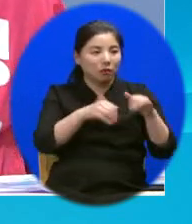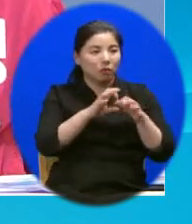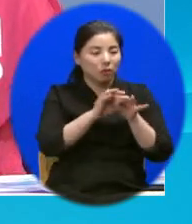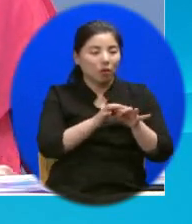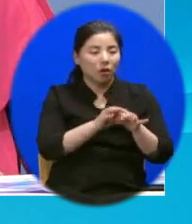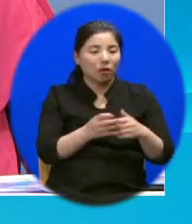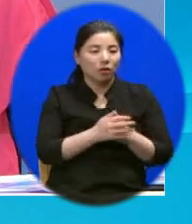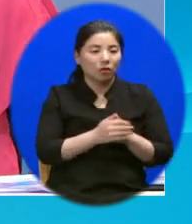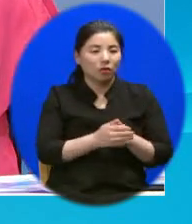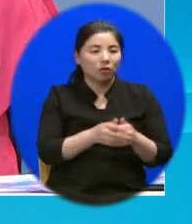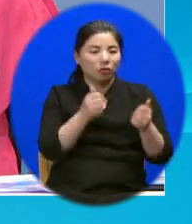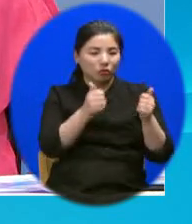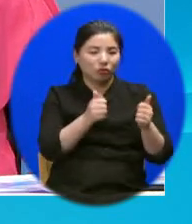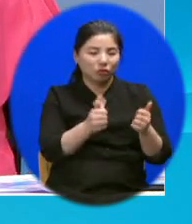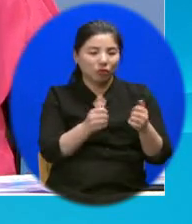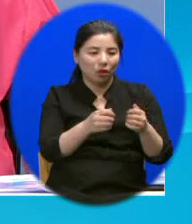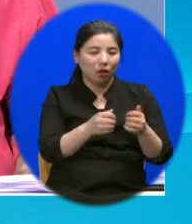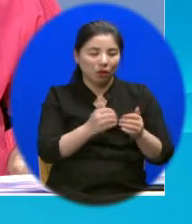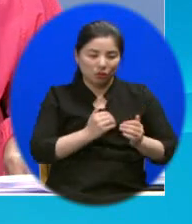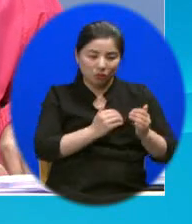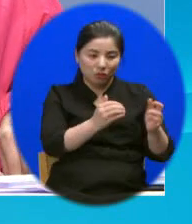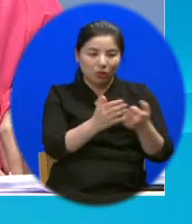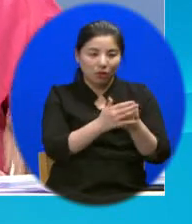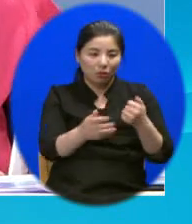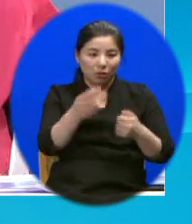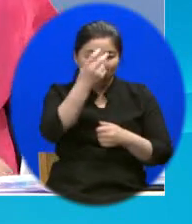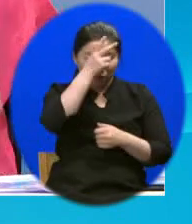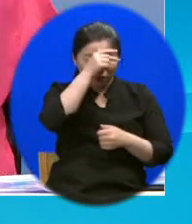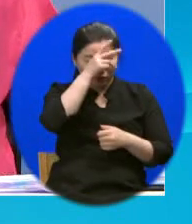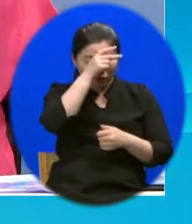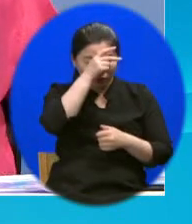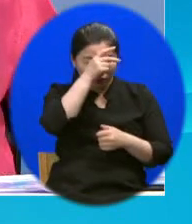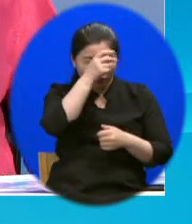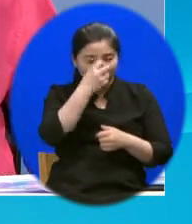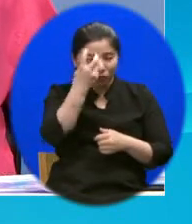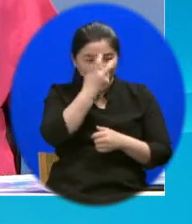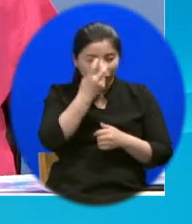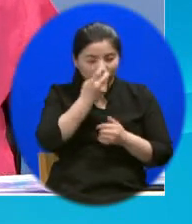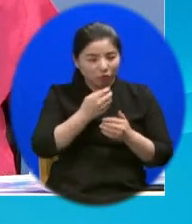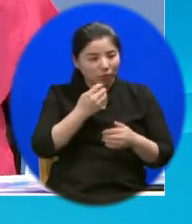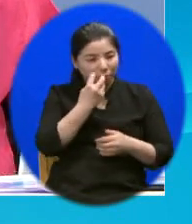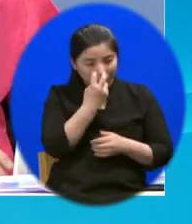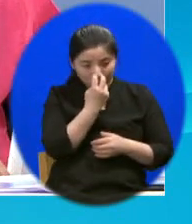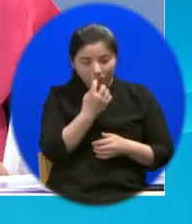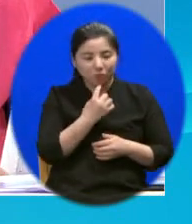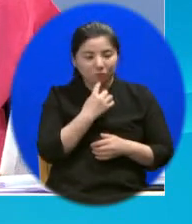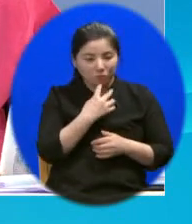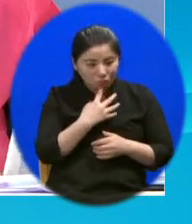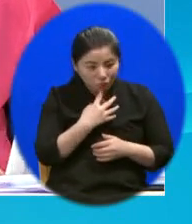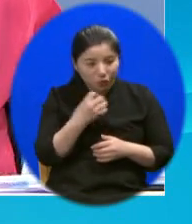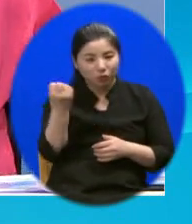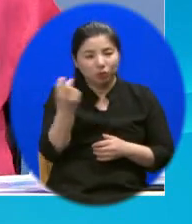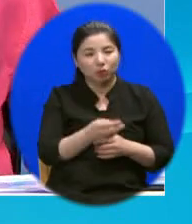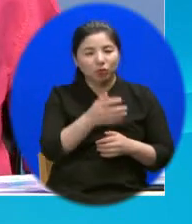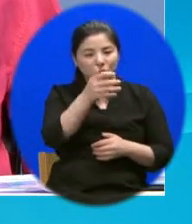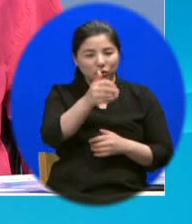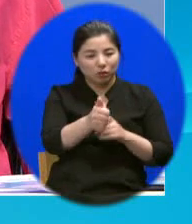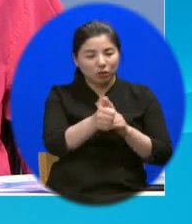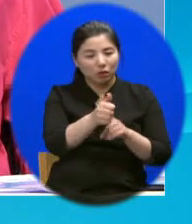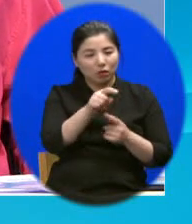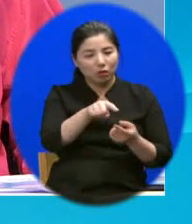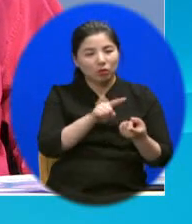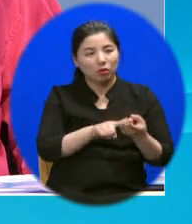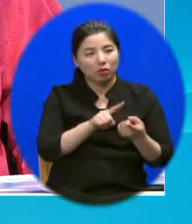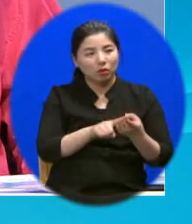수사 사항이기 때문에 저희 경찰에서는 수사 경과를 지켜 보았을 뿐 차장 으로서 그리고 총장도 그런